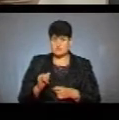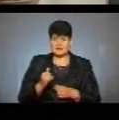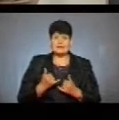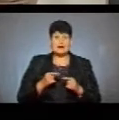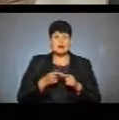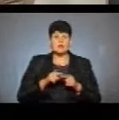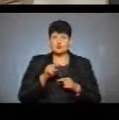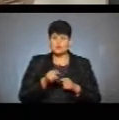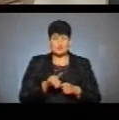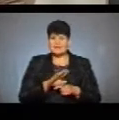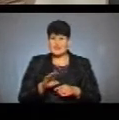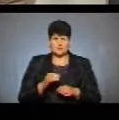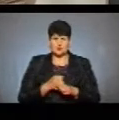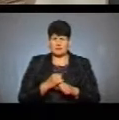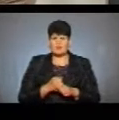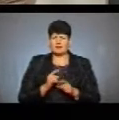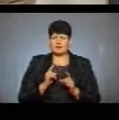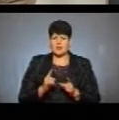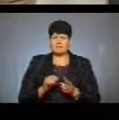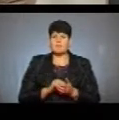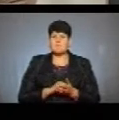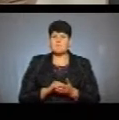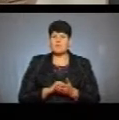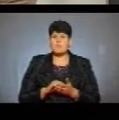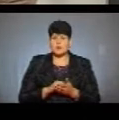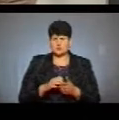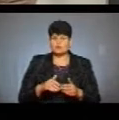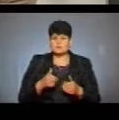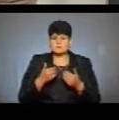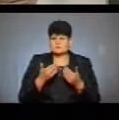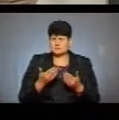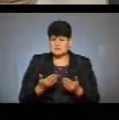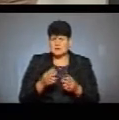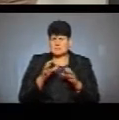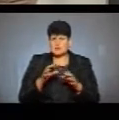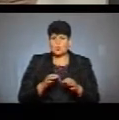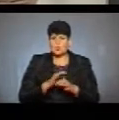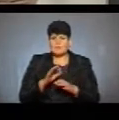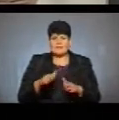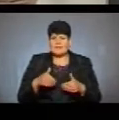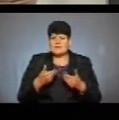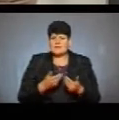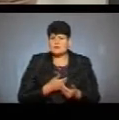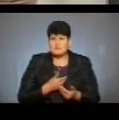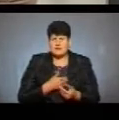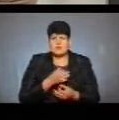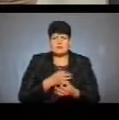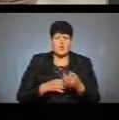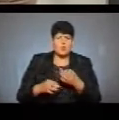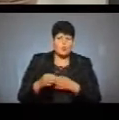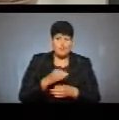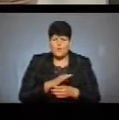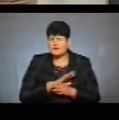зробила навіть буквально паперового звернення, так, ну, тобто законопроекту не ініціювала, не обговорювала,